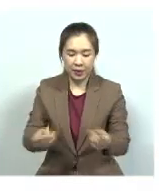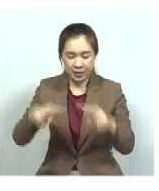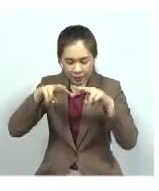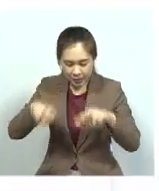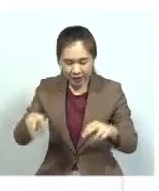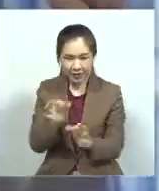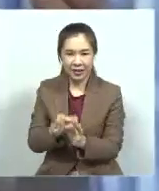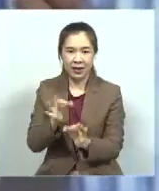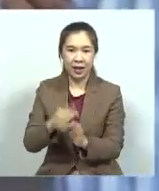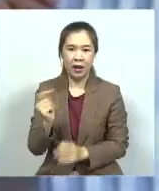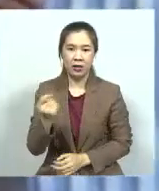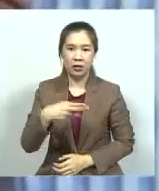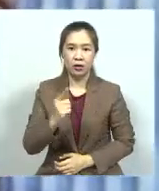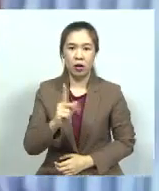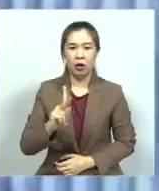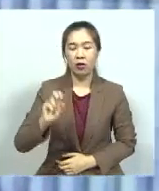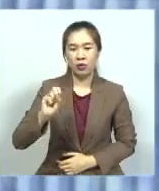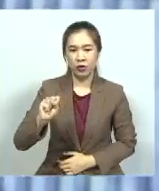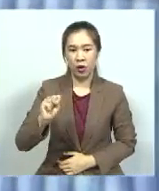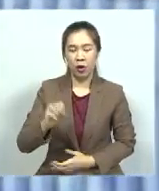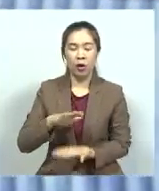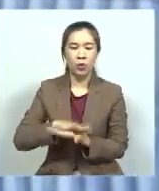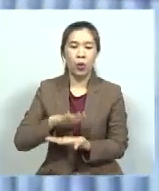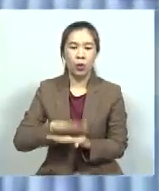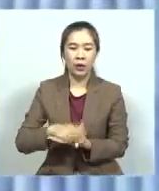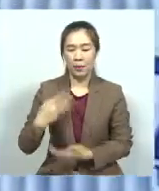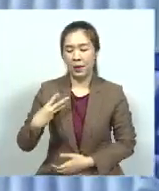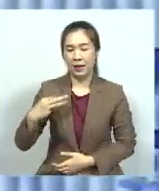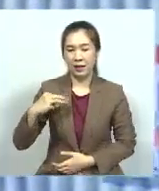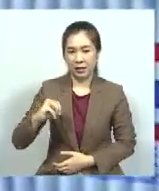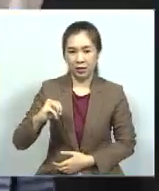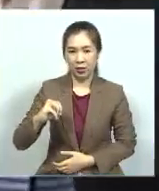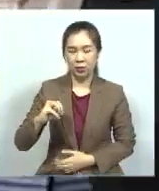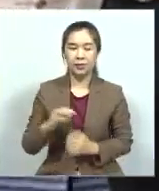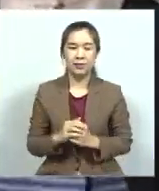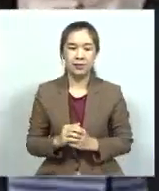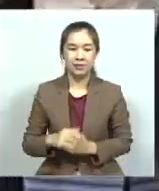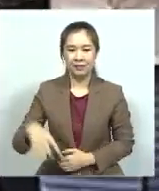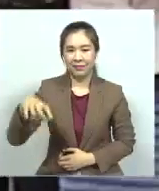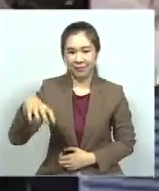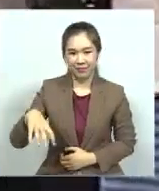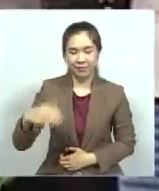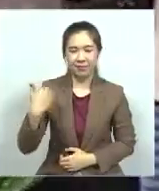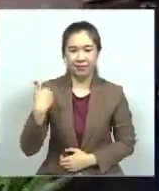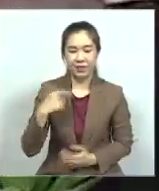ารอาคารสงเคราะห์โรงเรียนมหิดลวิทยานุสรณ์สำนักงานปลัดกระทรวงสาธารณสุข